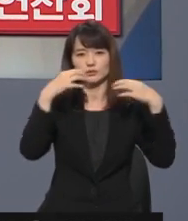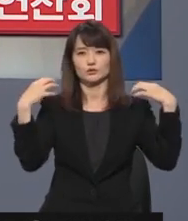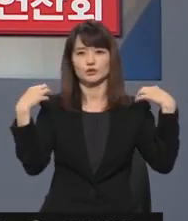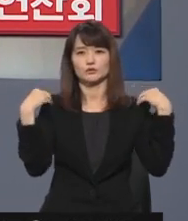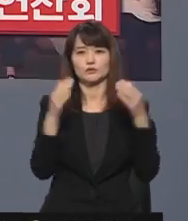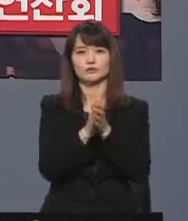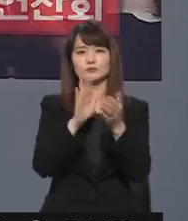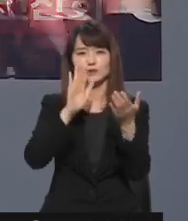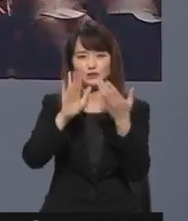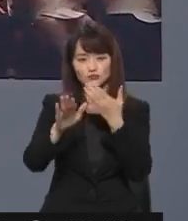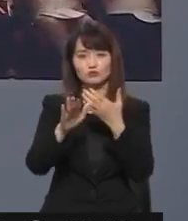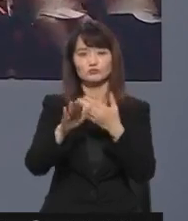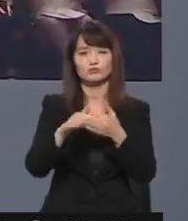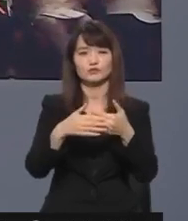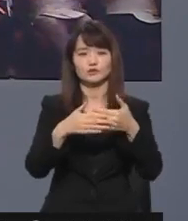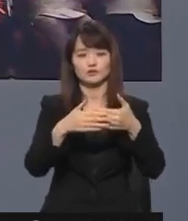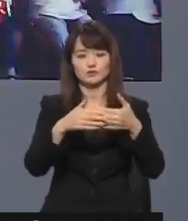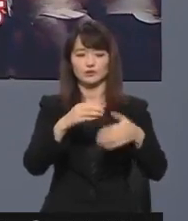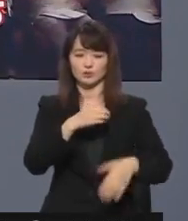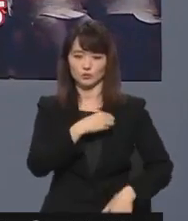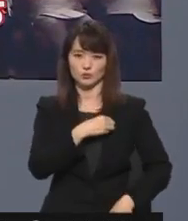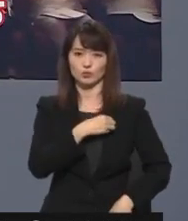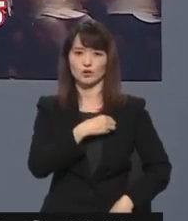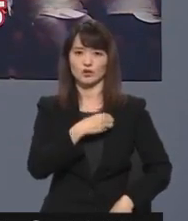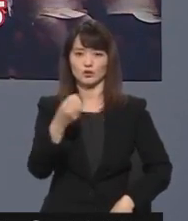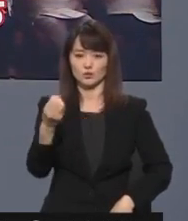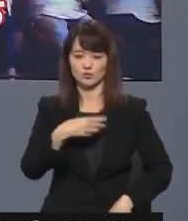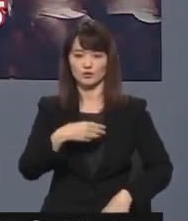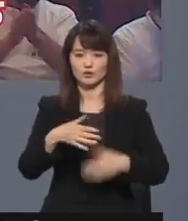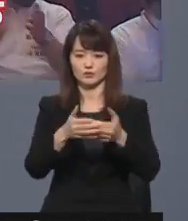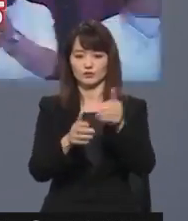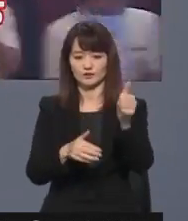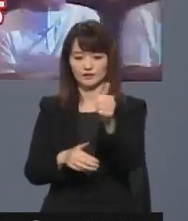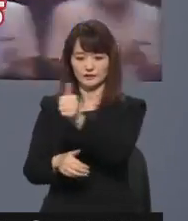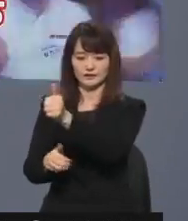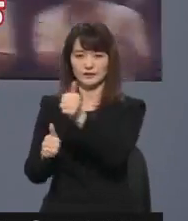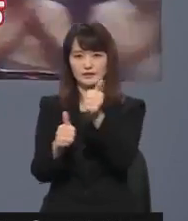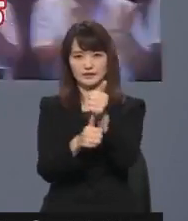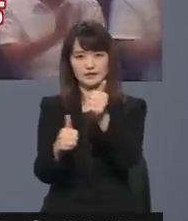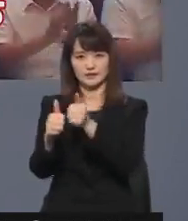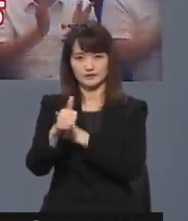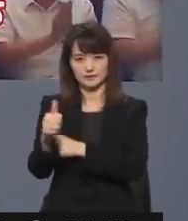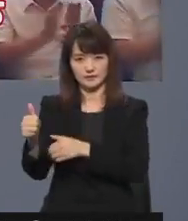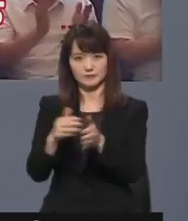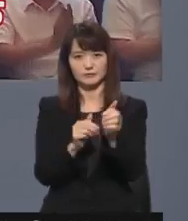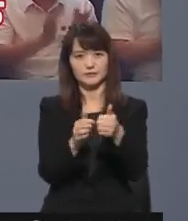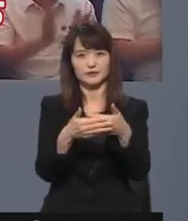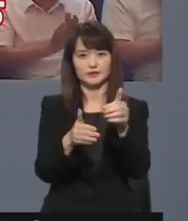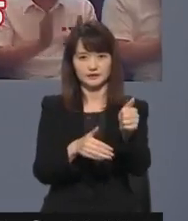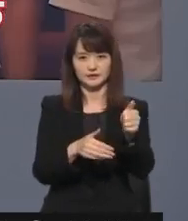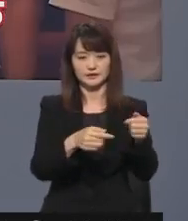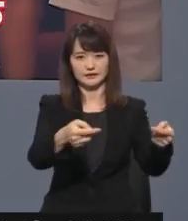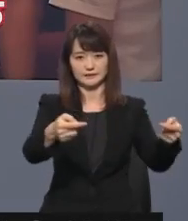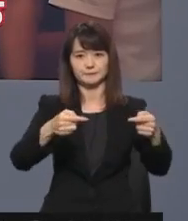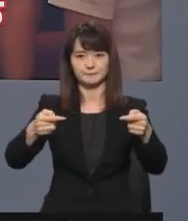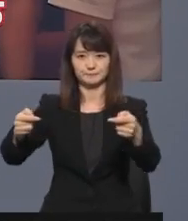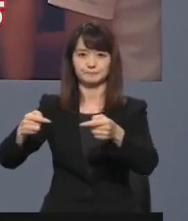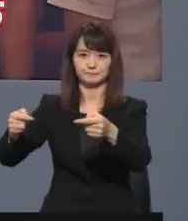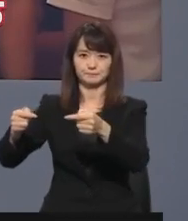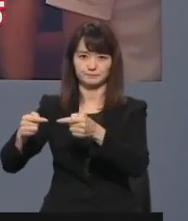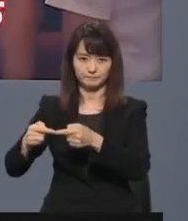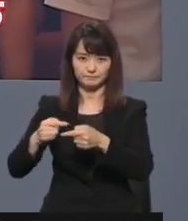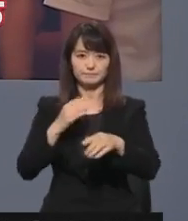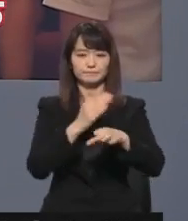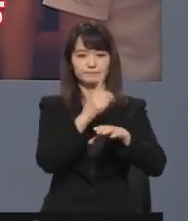회를 엽니다 이번 연천에 는 그룹의 님 의원들과 각 부처 장차관 김대기 대통령 비서실장 등 당 정